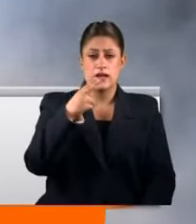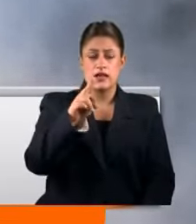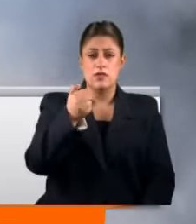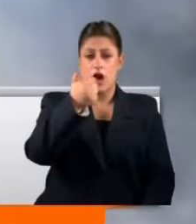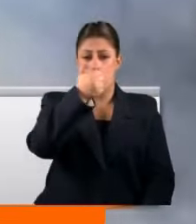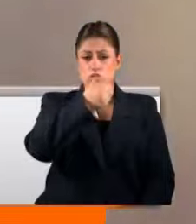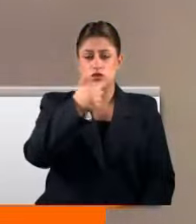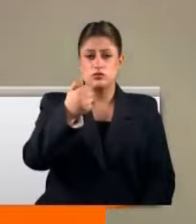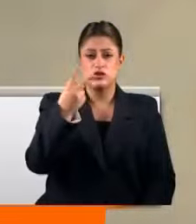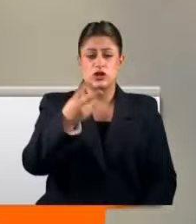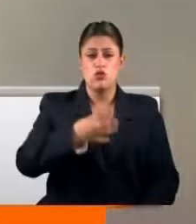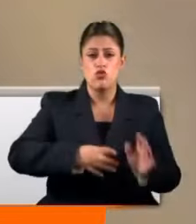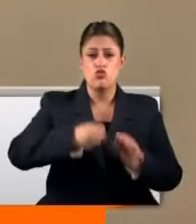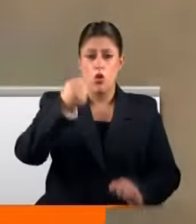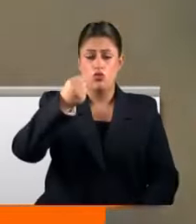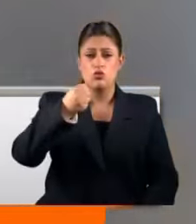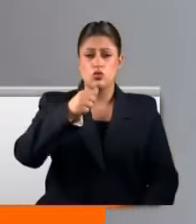ton su atıldı.